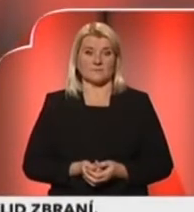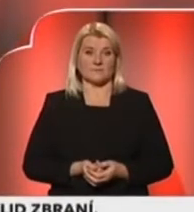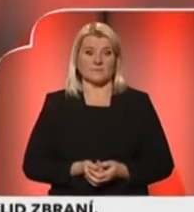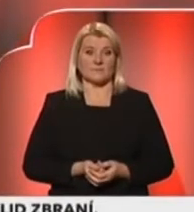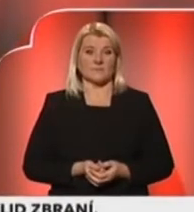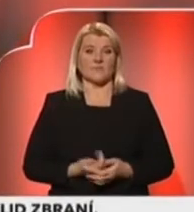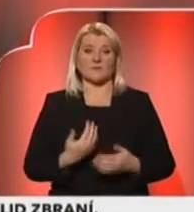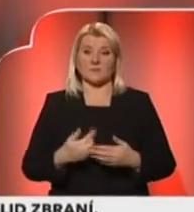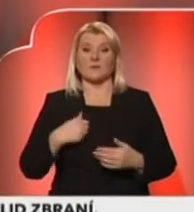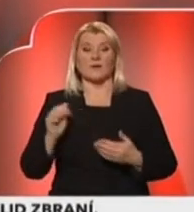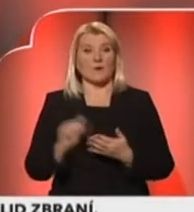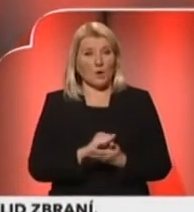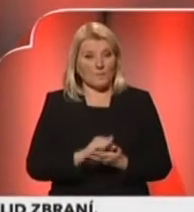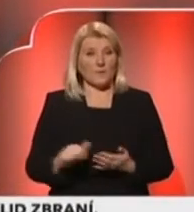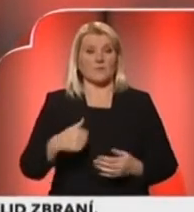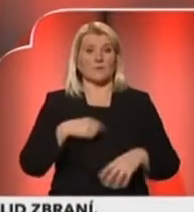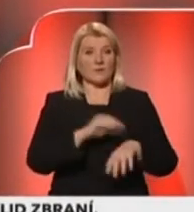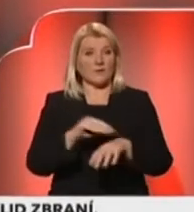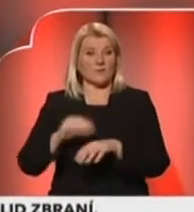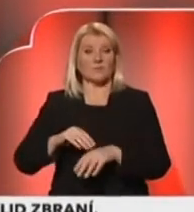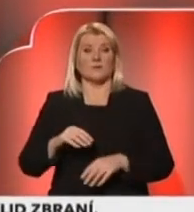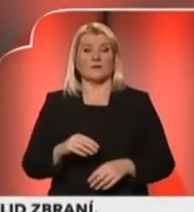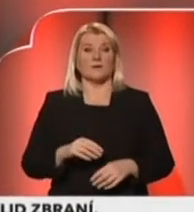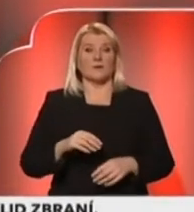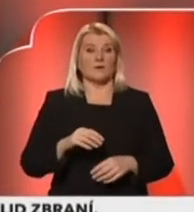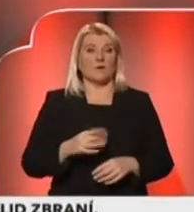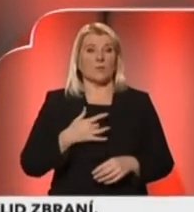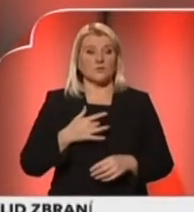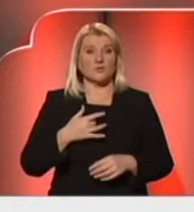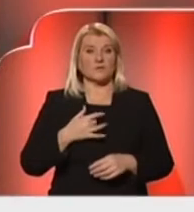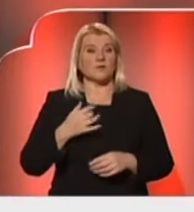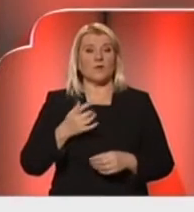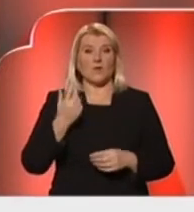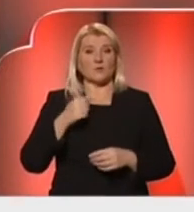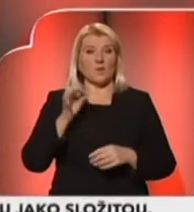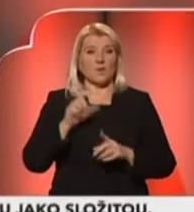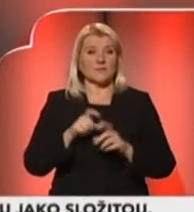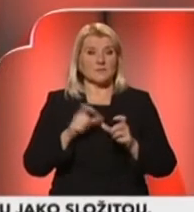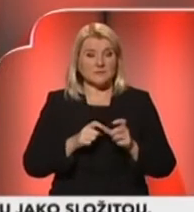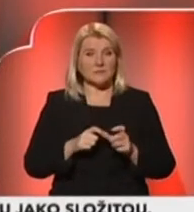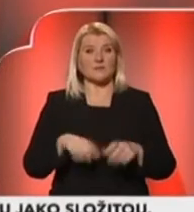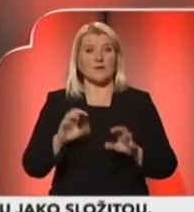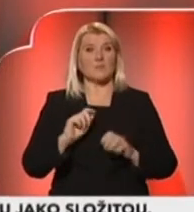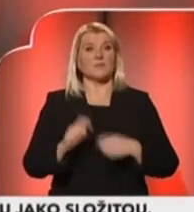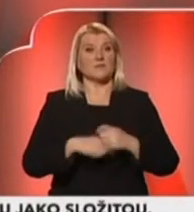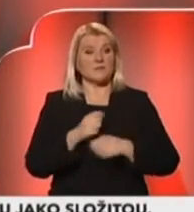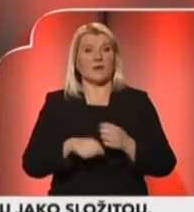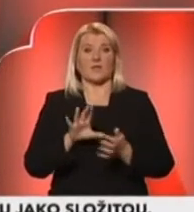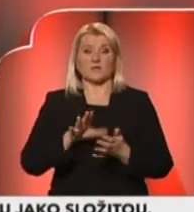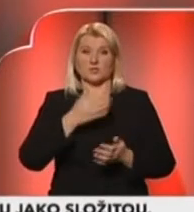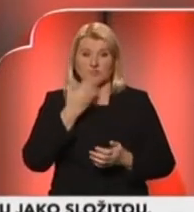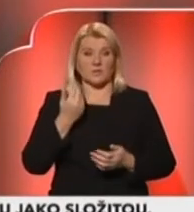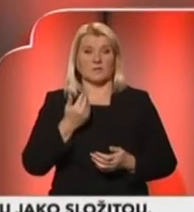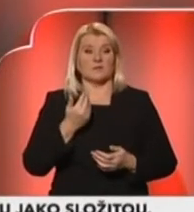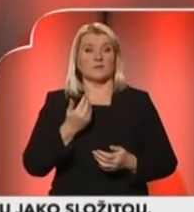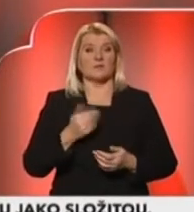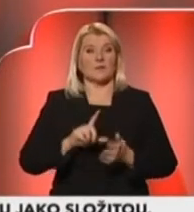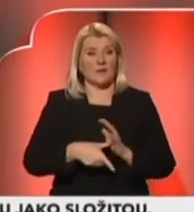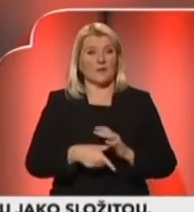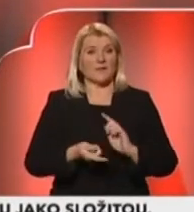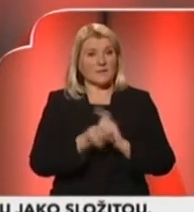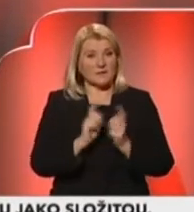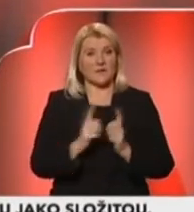Já jsem opakovaně vyzýval Občanskou demokratickou stranu, aby vedla ve středních Čechách jednání se